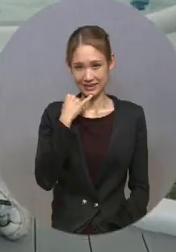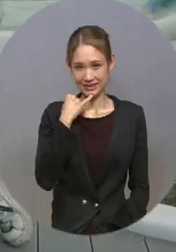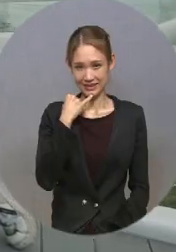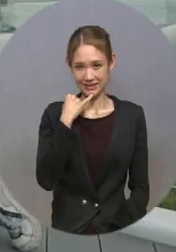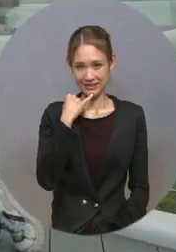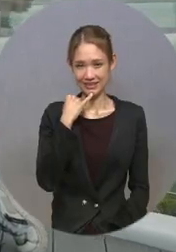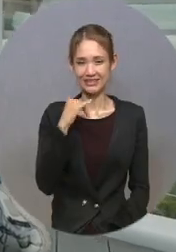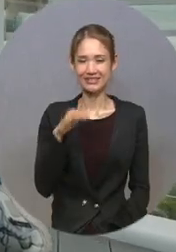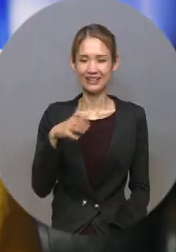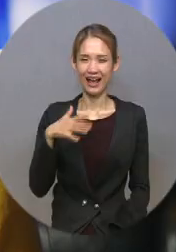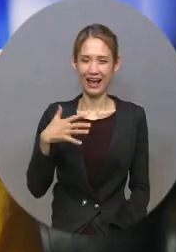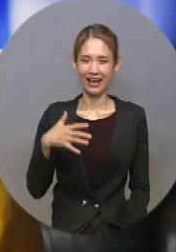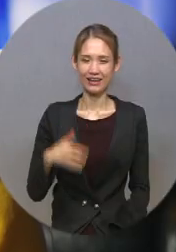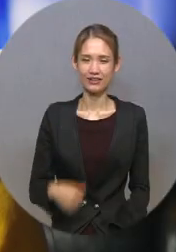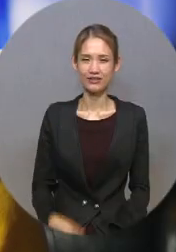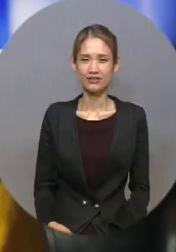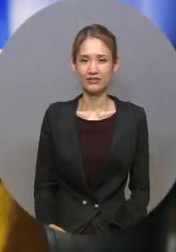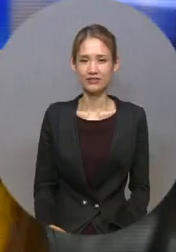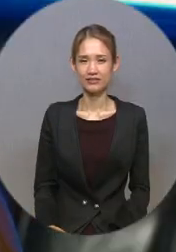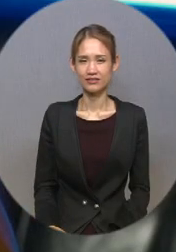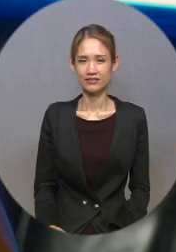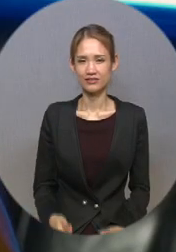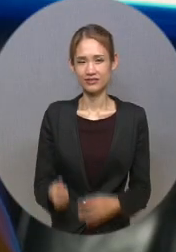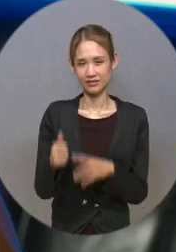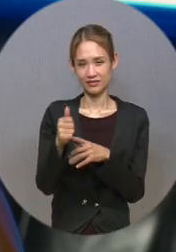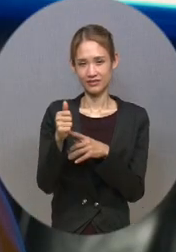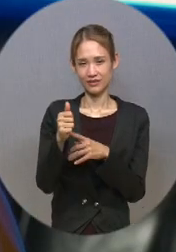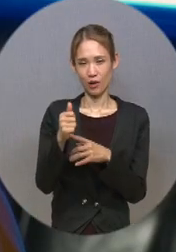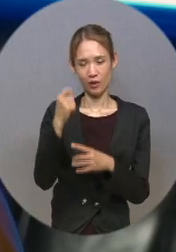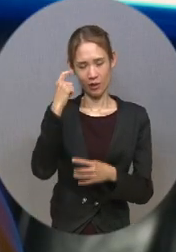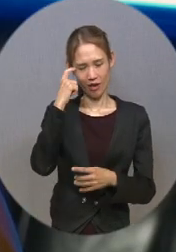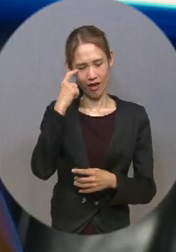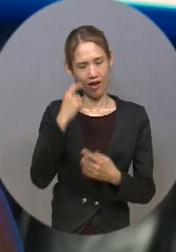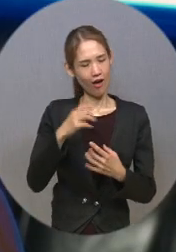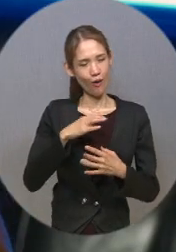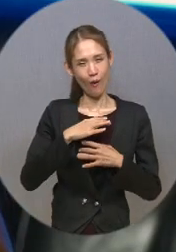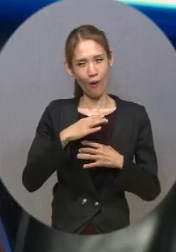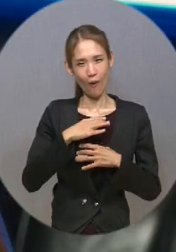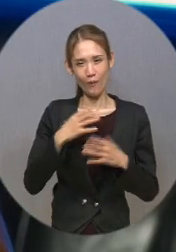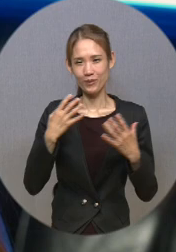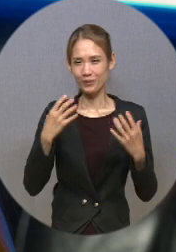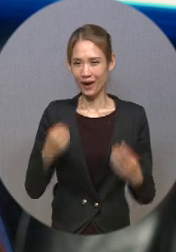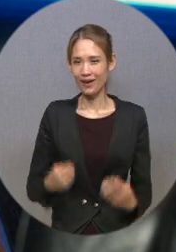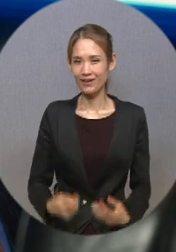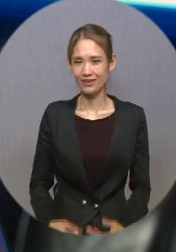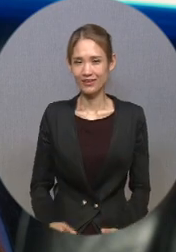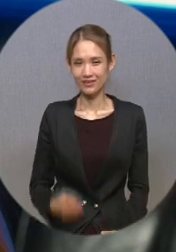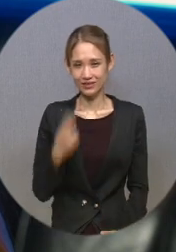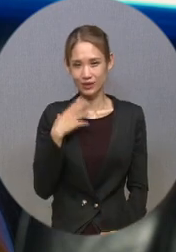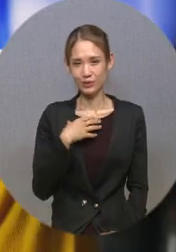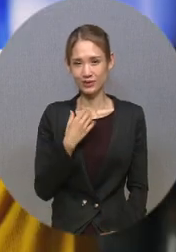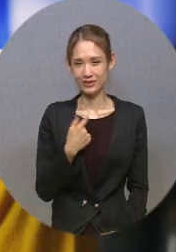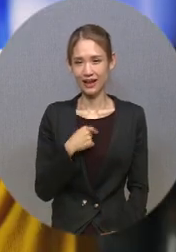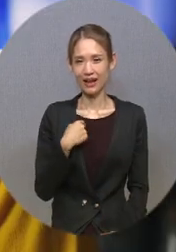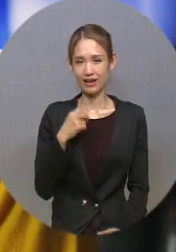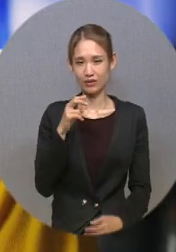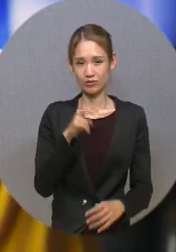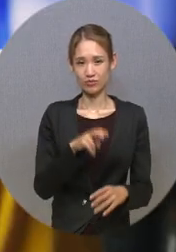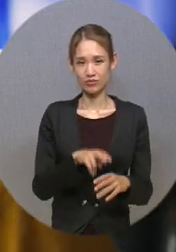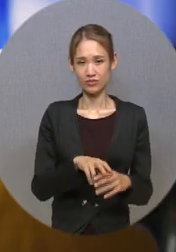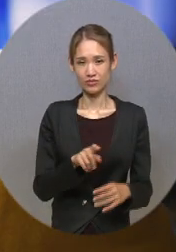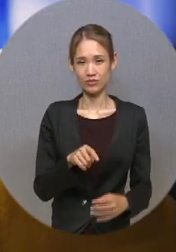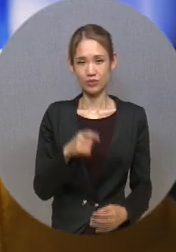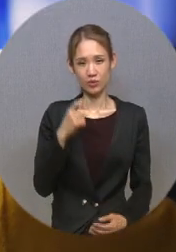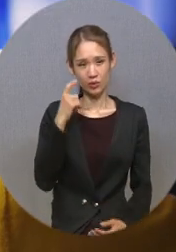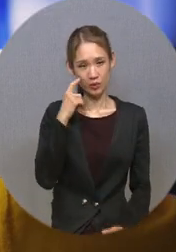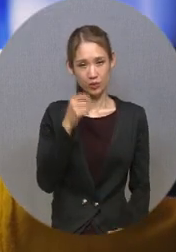안 지렸어요. 아, 정민이가 생각보다 겁이 너무 많아가지고 사실 일부러 제가 타줬죠. 처음에 왜